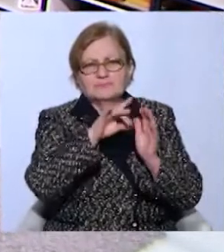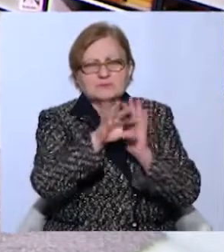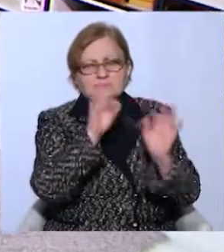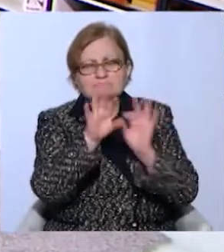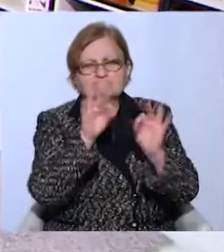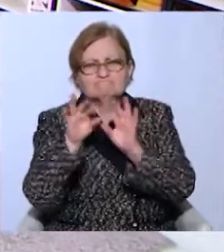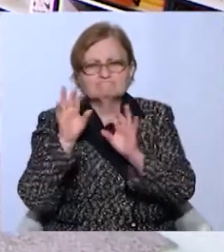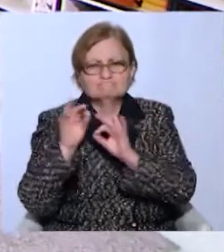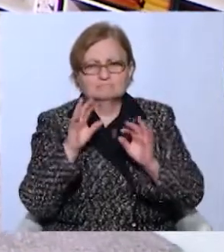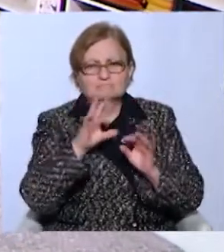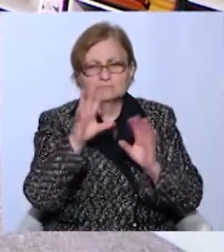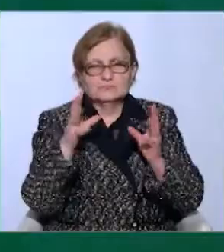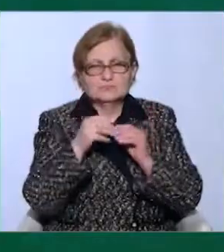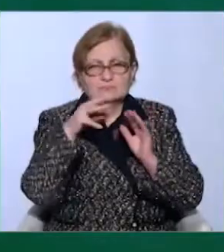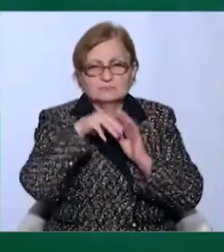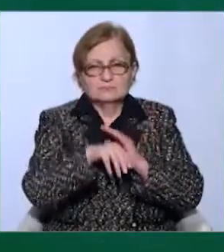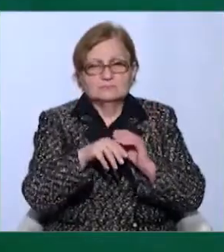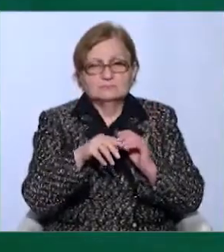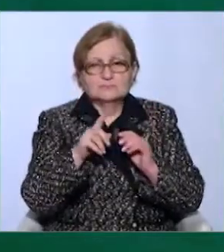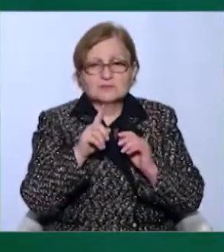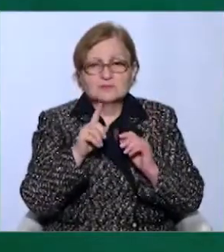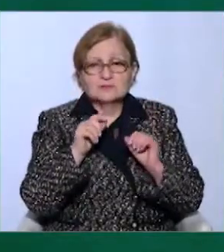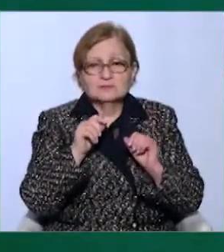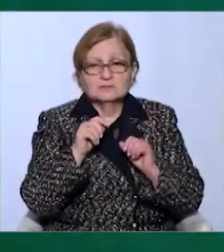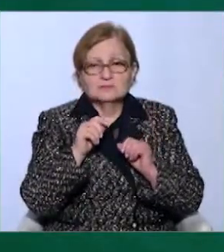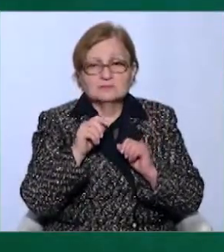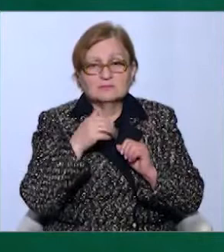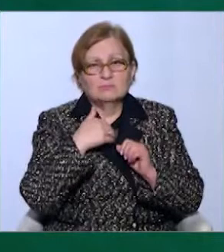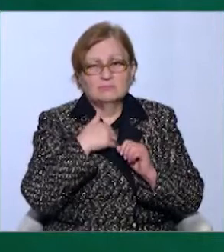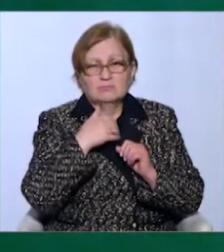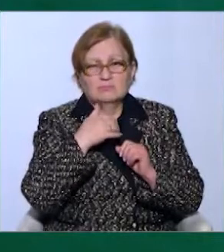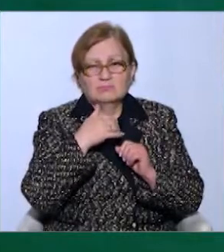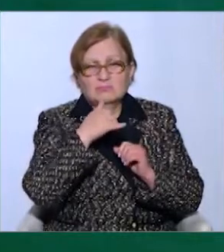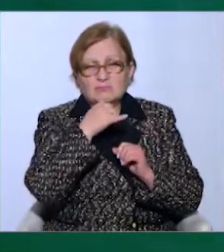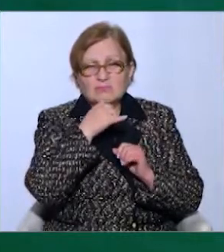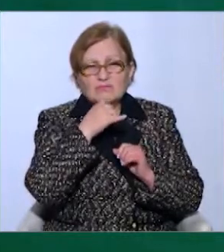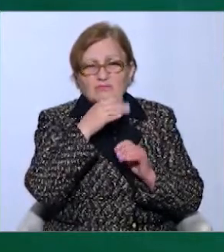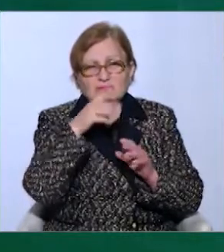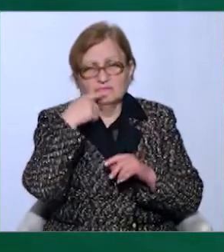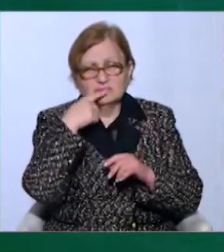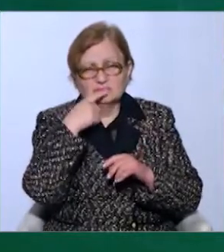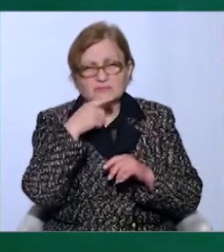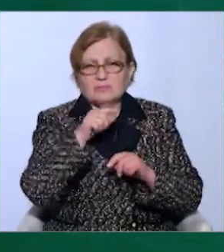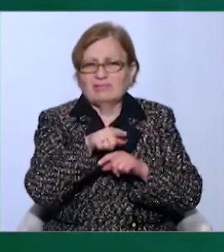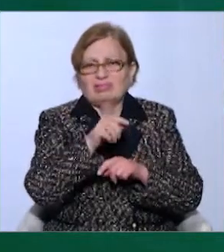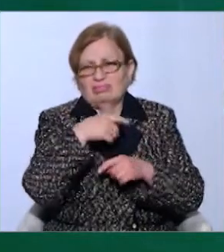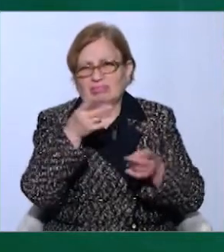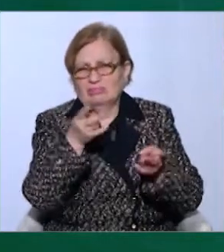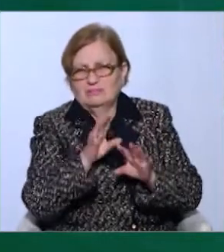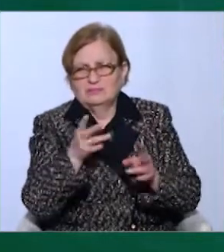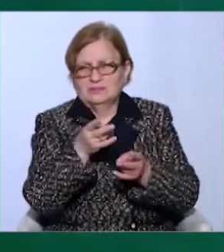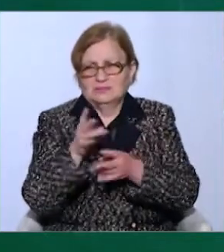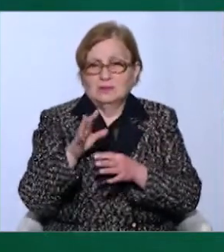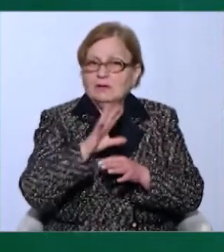verme vakerhept, amitam tuşelle bayit kuas. Vera perzevit kütro, arali saçiro. Ratskoli skolis programa şia. Vella perin saçiro,